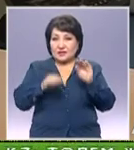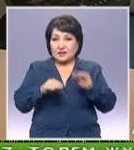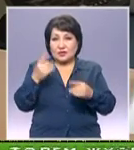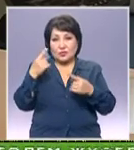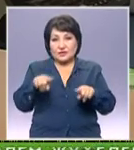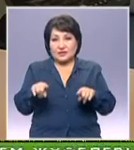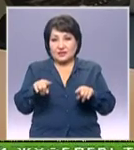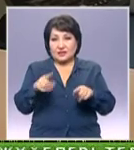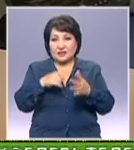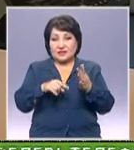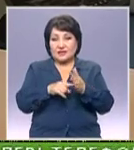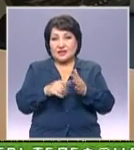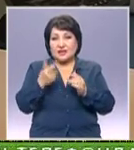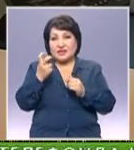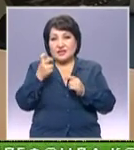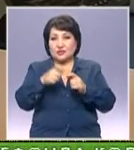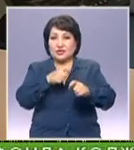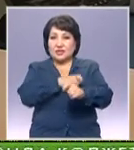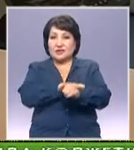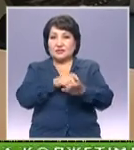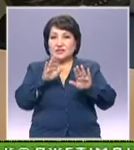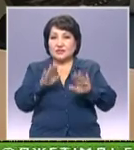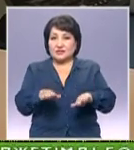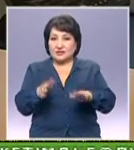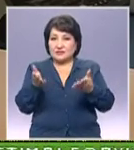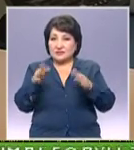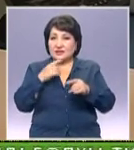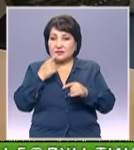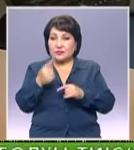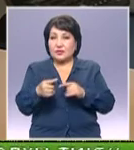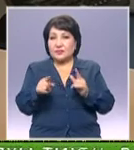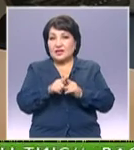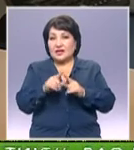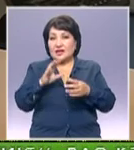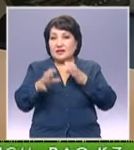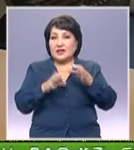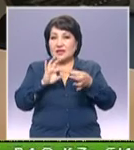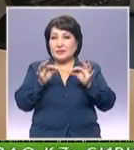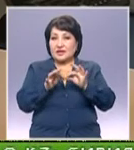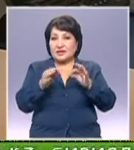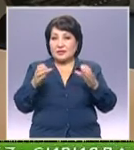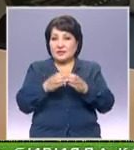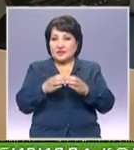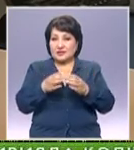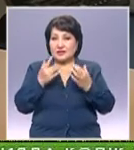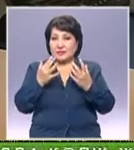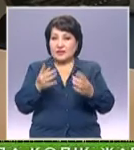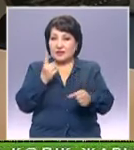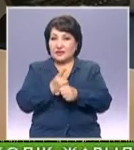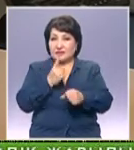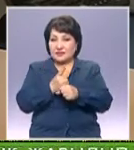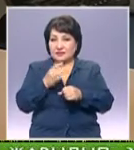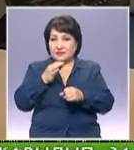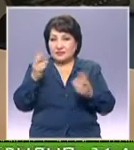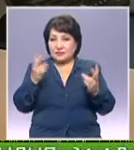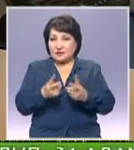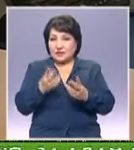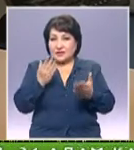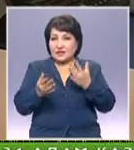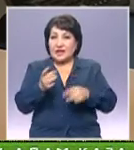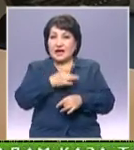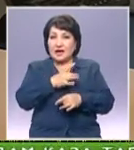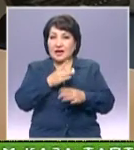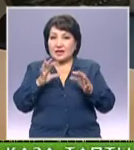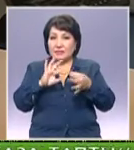кейін сандары 200 шақырым жерде бой көтерген. Халықаралық олимпиада комитетінің талаптары қатаң, тағы айта кетерлігі, егер ақ олимпиада